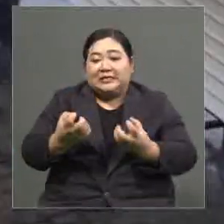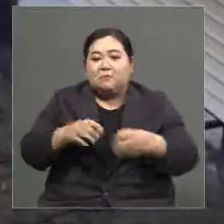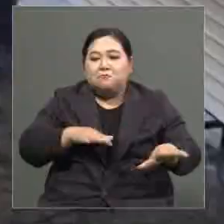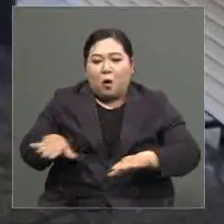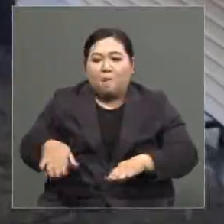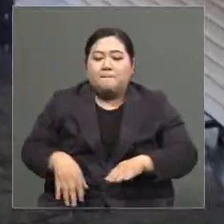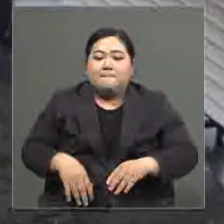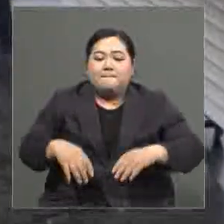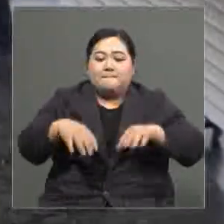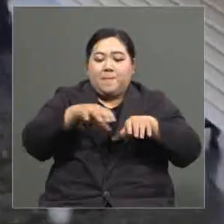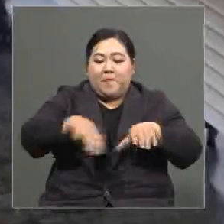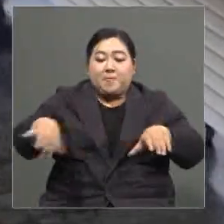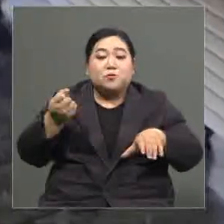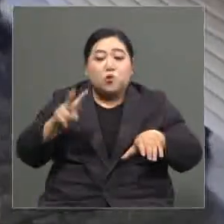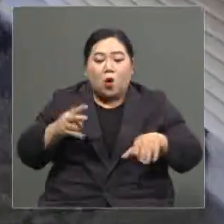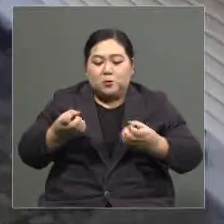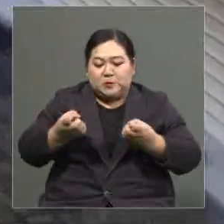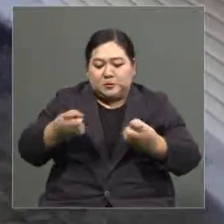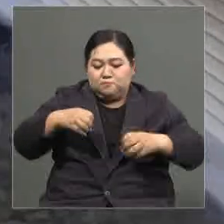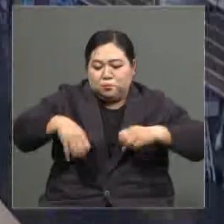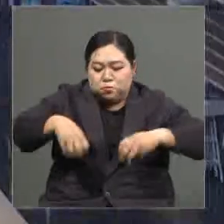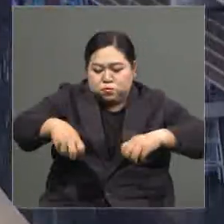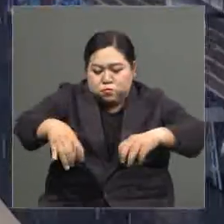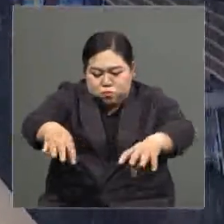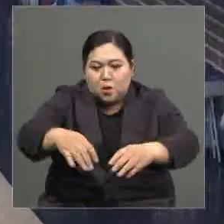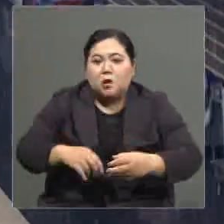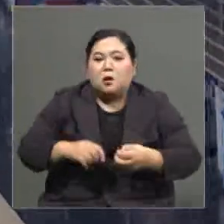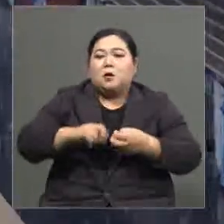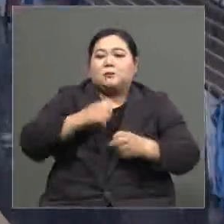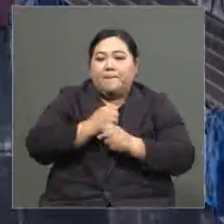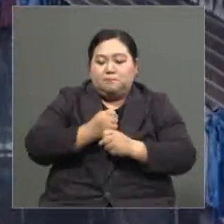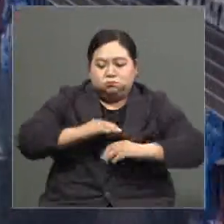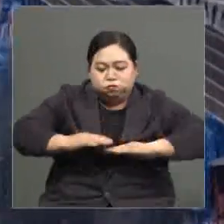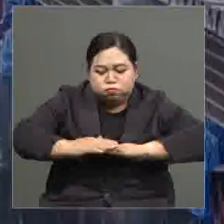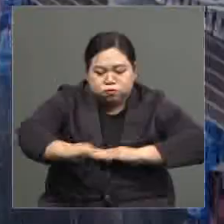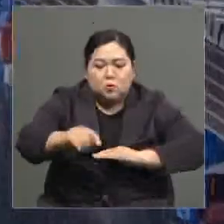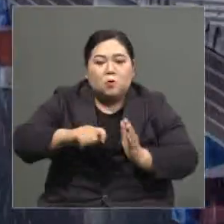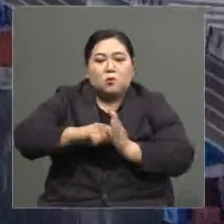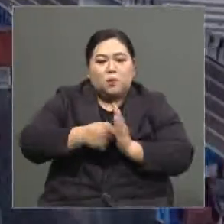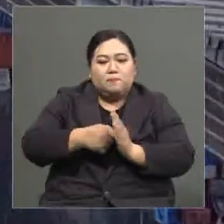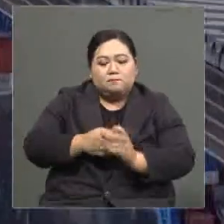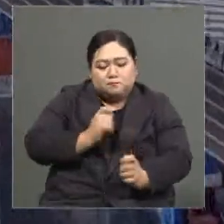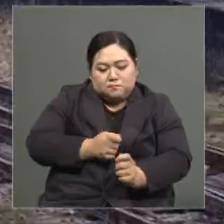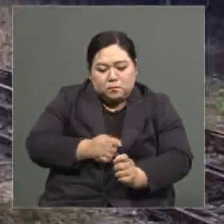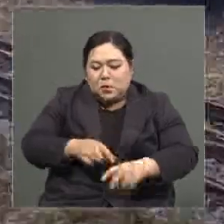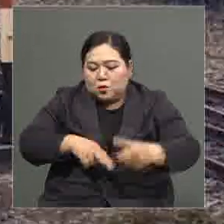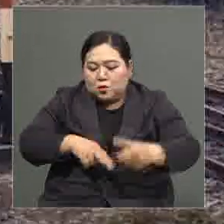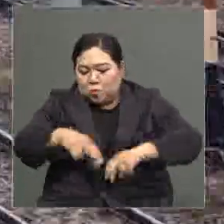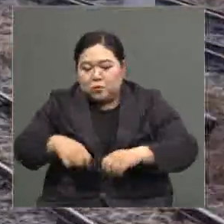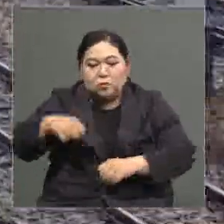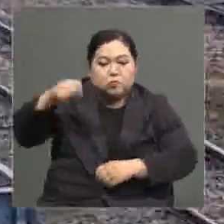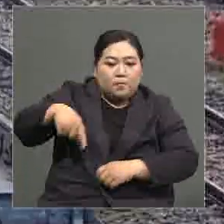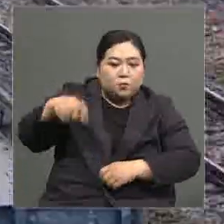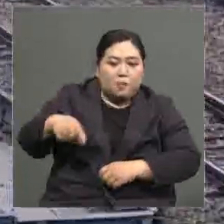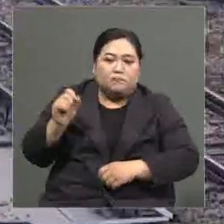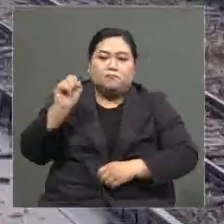รถแล้วก็รถบำรุงทางหนักเข้าซ่อมแซมแก้ไขโดยด่วนคาดการว่าหากฝนหยุดตกแล้วก็ระดับน้ำลดลงเนี่ยจะสามารถเข้าไปซ่อมแซมแล้วก็